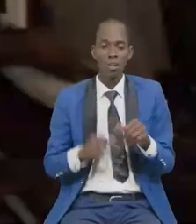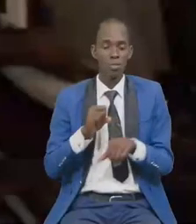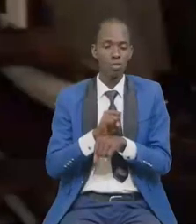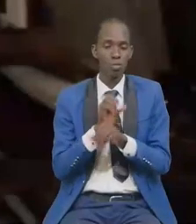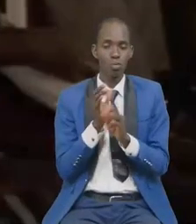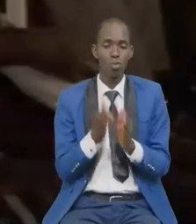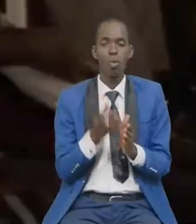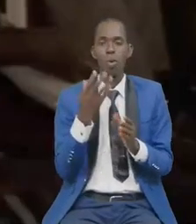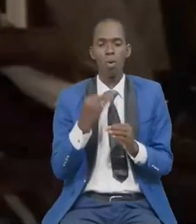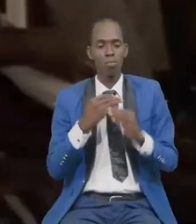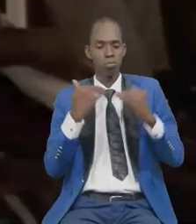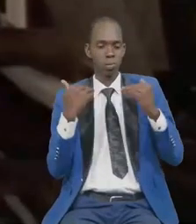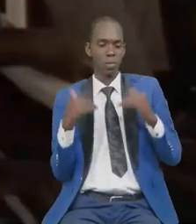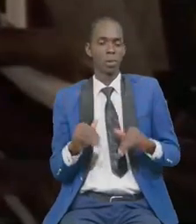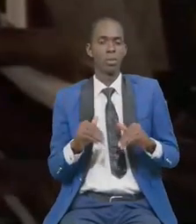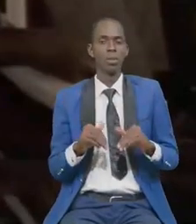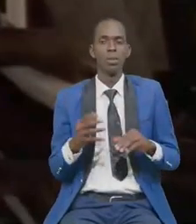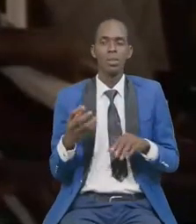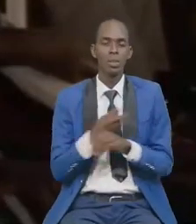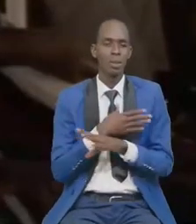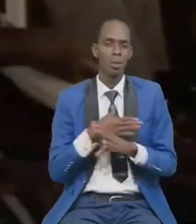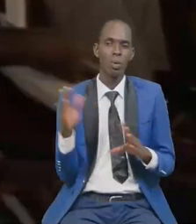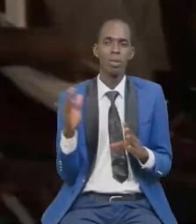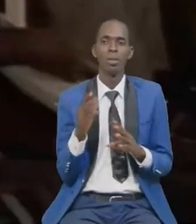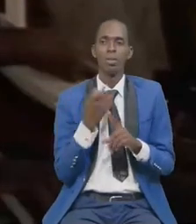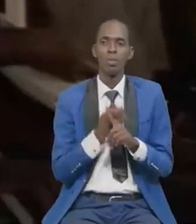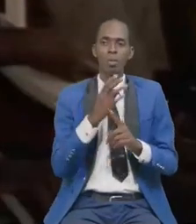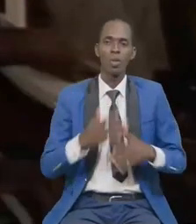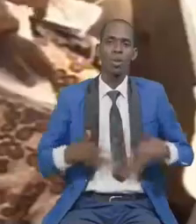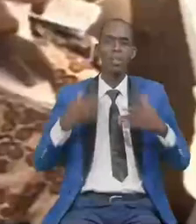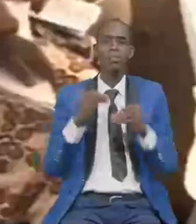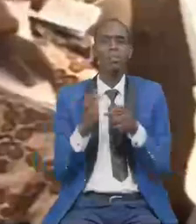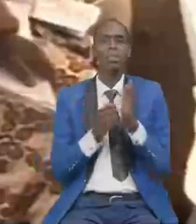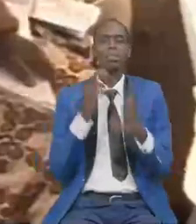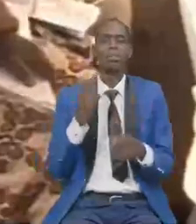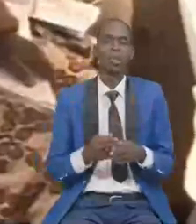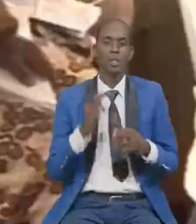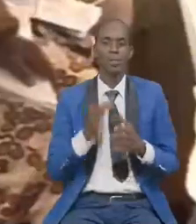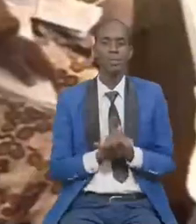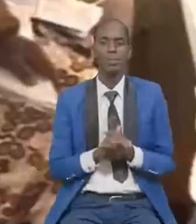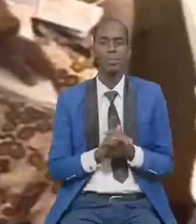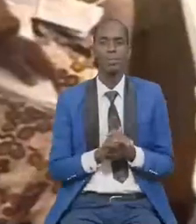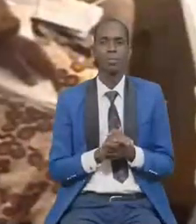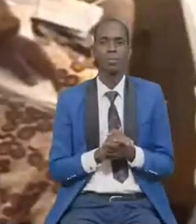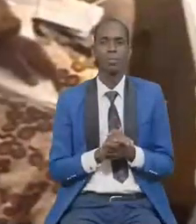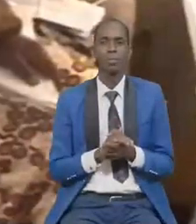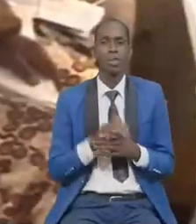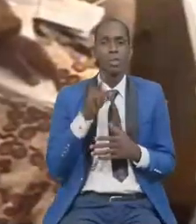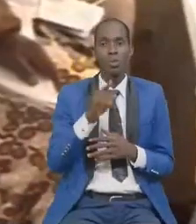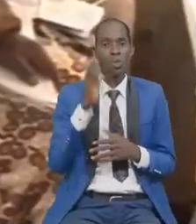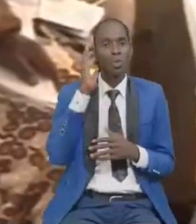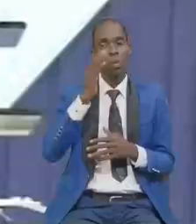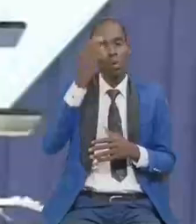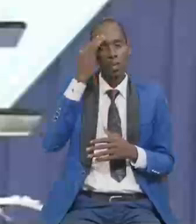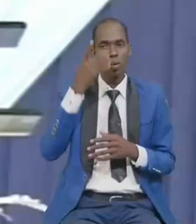limitation balayée de ta vie au nom de Jésus. Tu connaîtras la